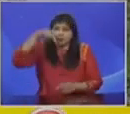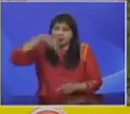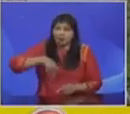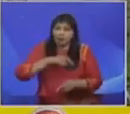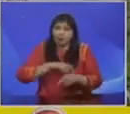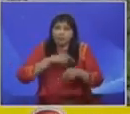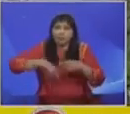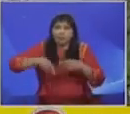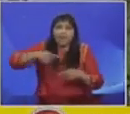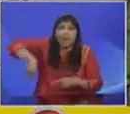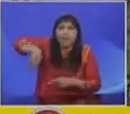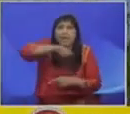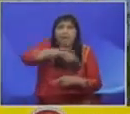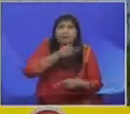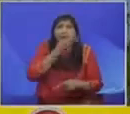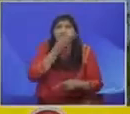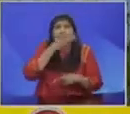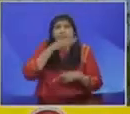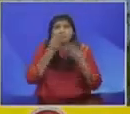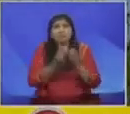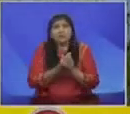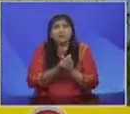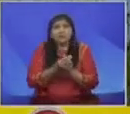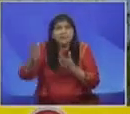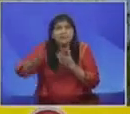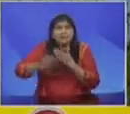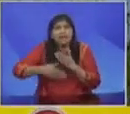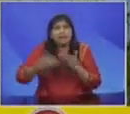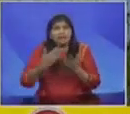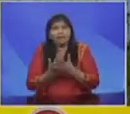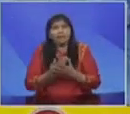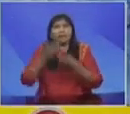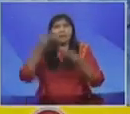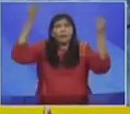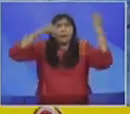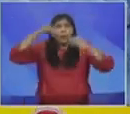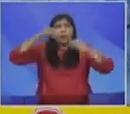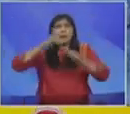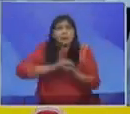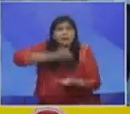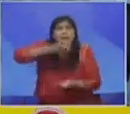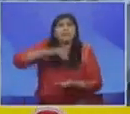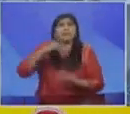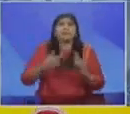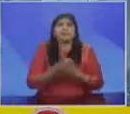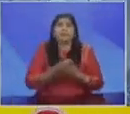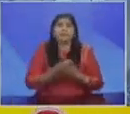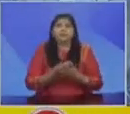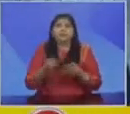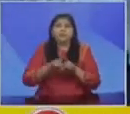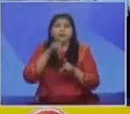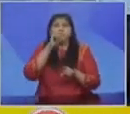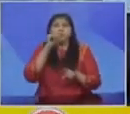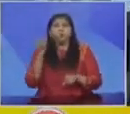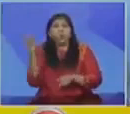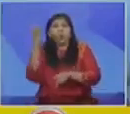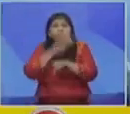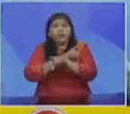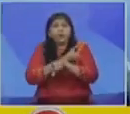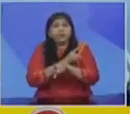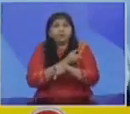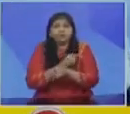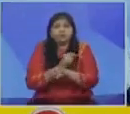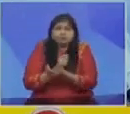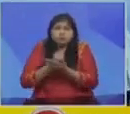अपने आसपास के जल स्रोतों की सफाई के लिए, वर्षा जल के संचयन के लिए 100 दिन का कोई अभियान शुरू